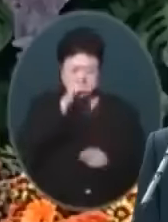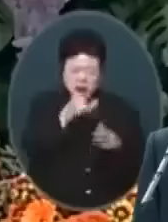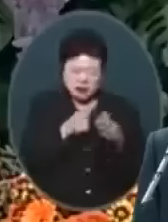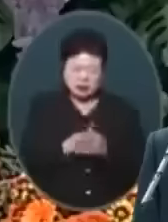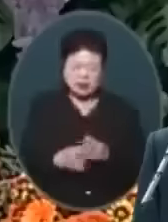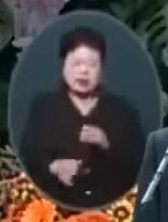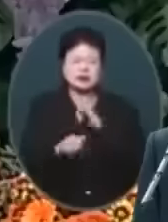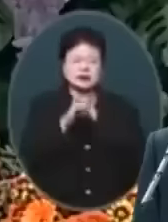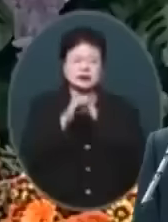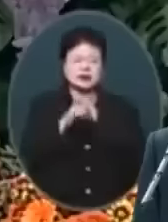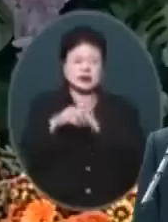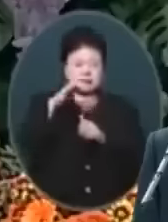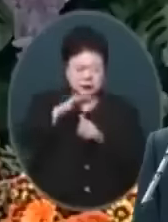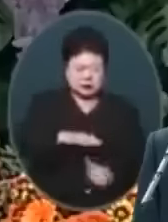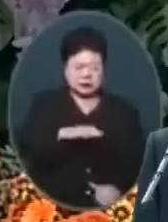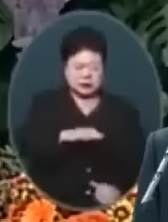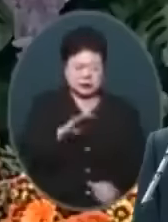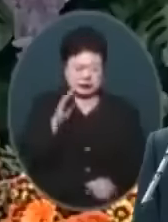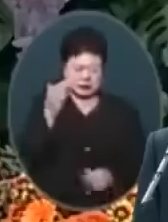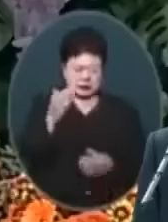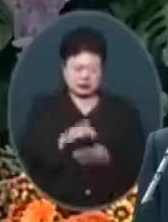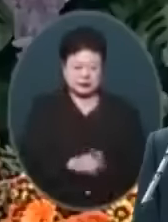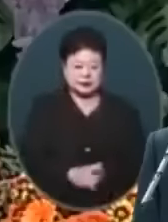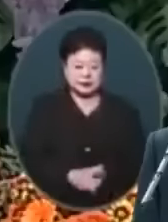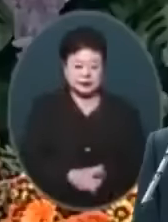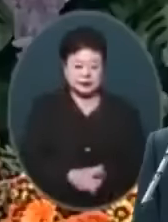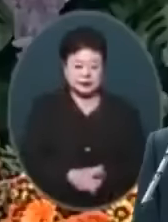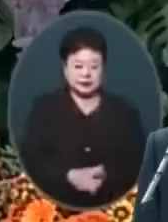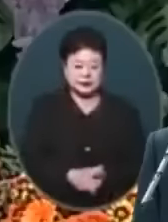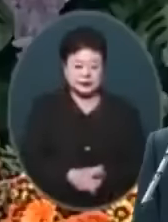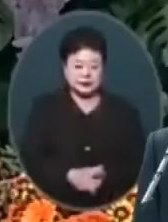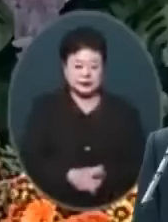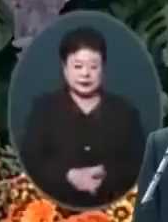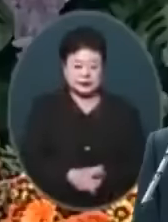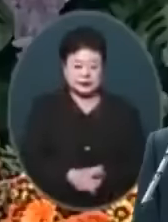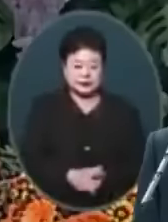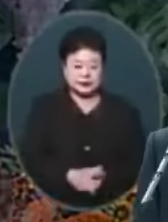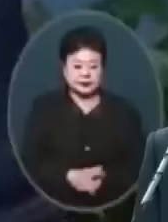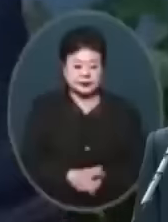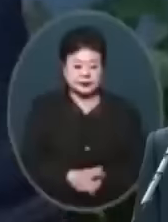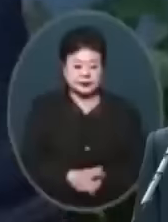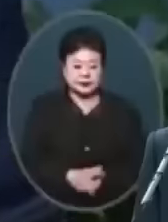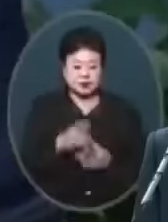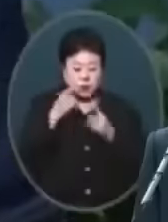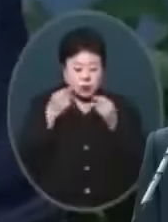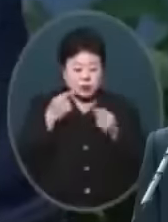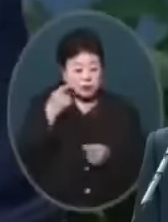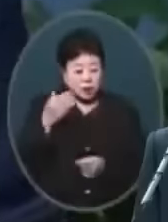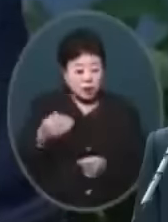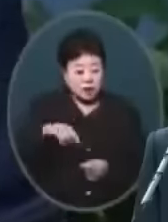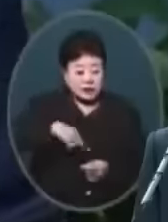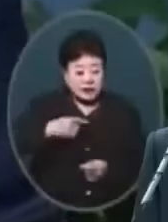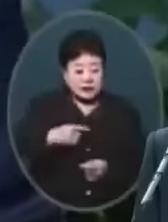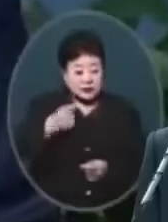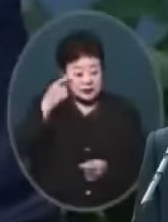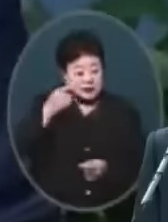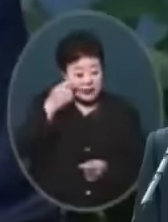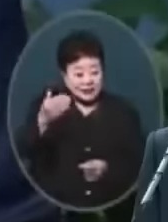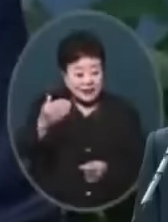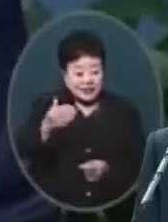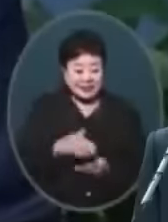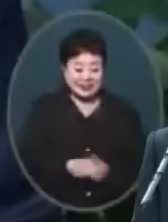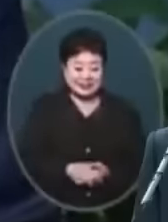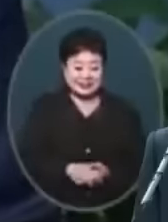가지고 있으면 결국 실패한 인생을 살아가게 되는 것입니다. 그럼 조용기 목사, 너는 너 자신에 대해서 어떻게 생각하냐?